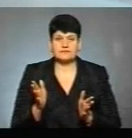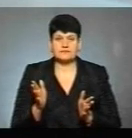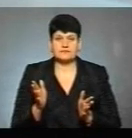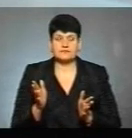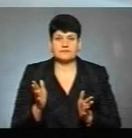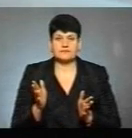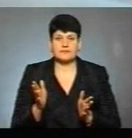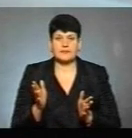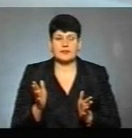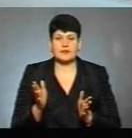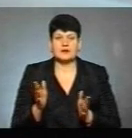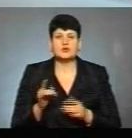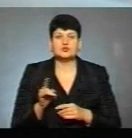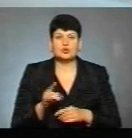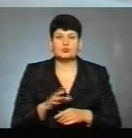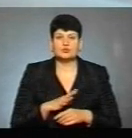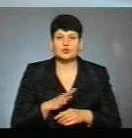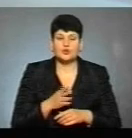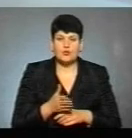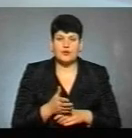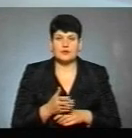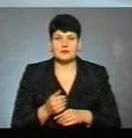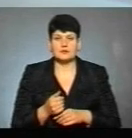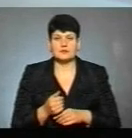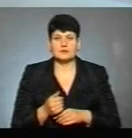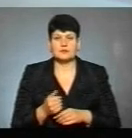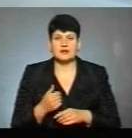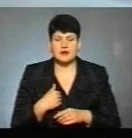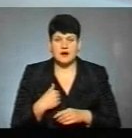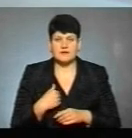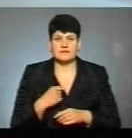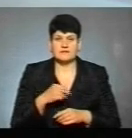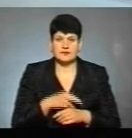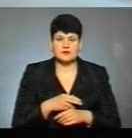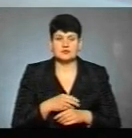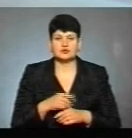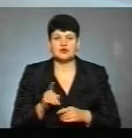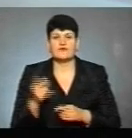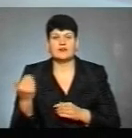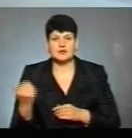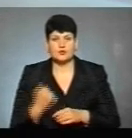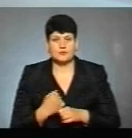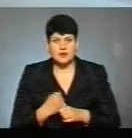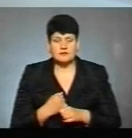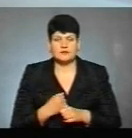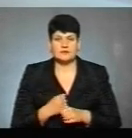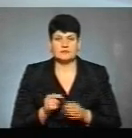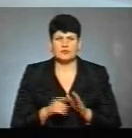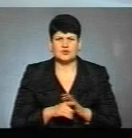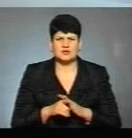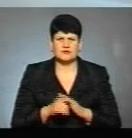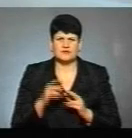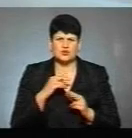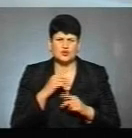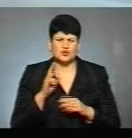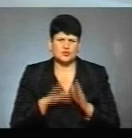достатньо цієї інформації, де що було, а то треба було сказати, що я вийшов, що він. От, то він там почав якісь дурниці.